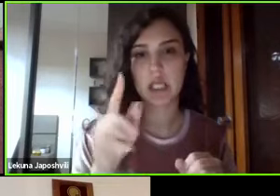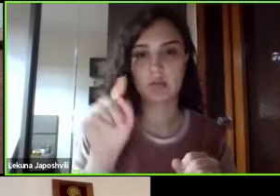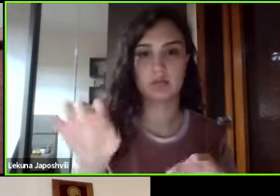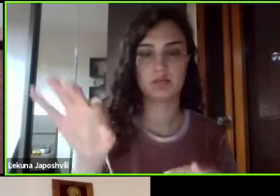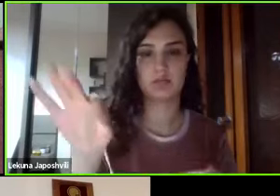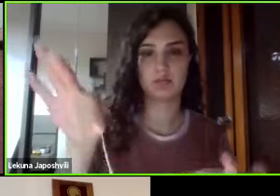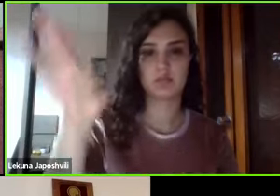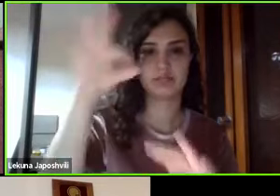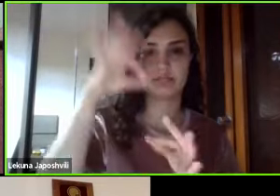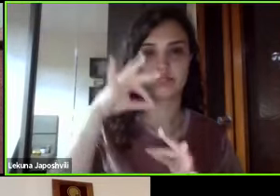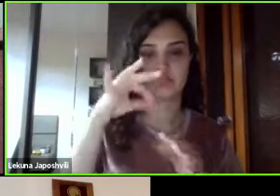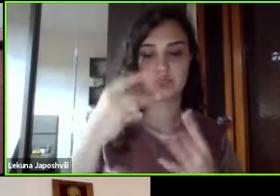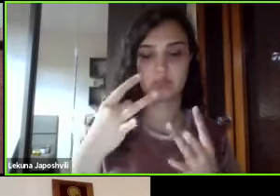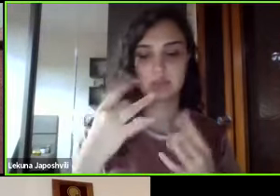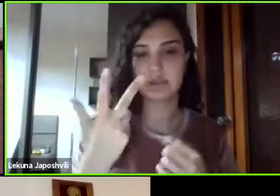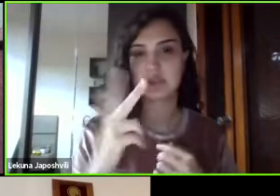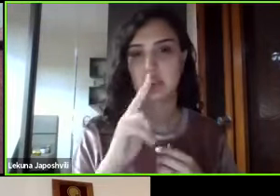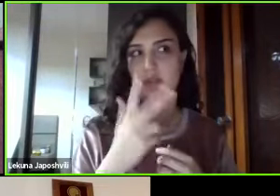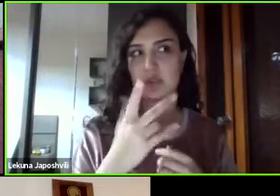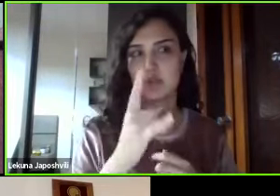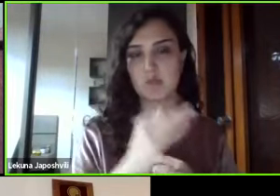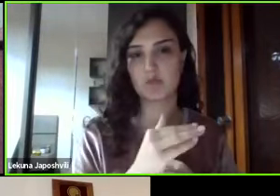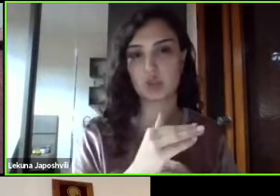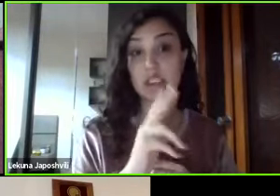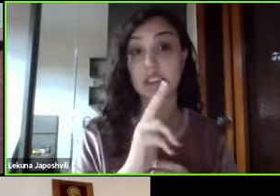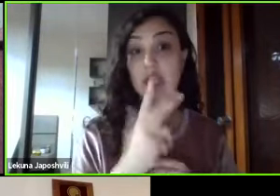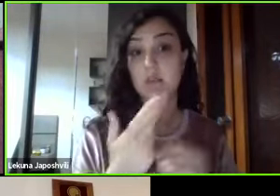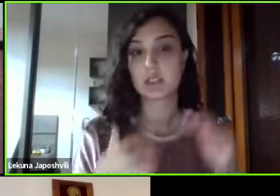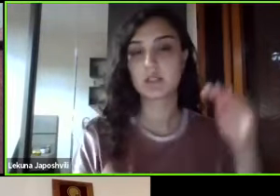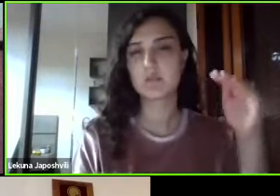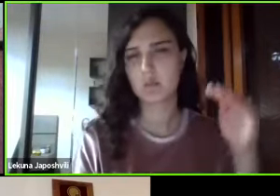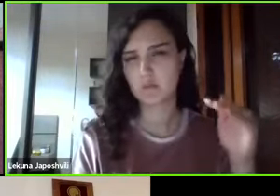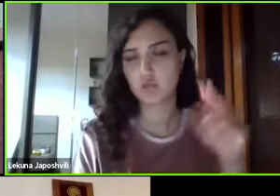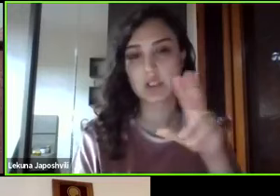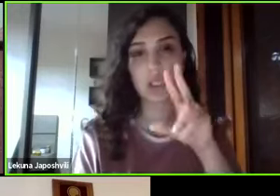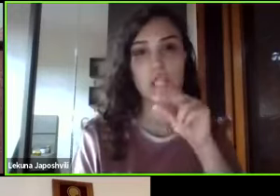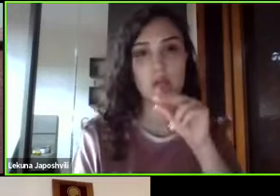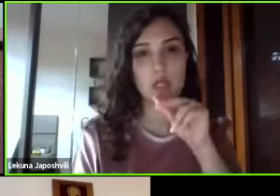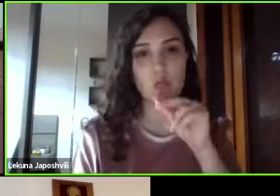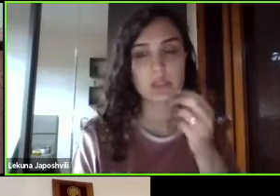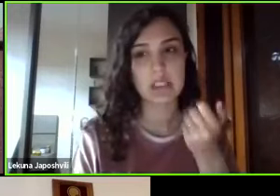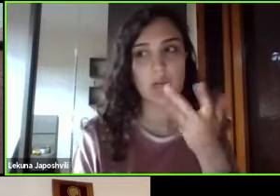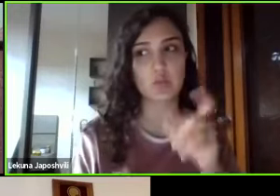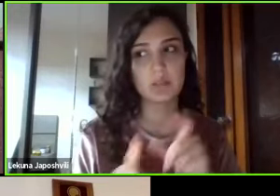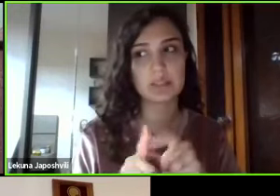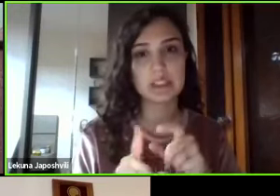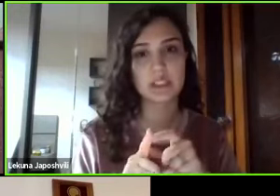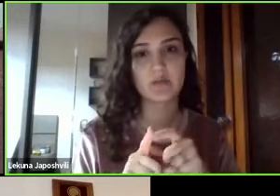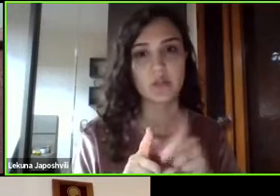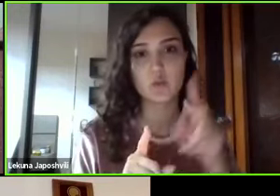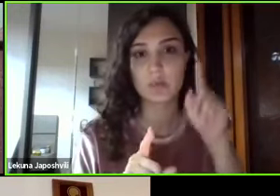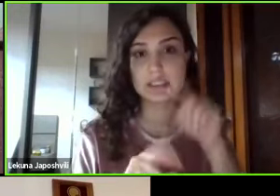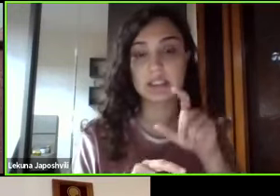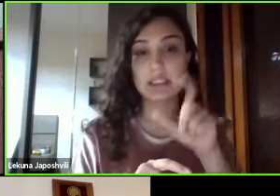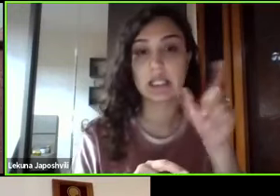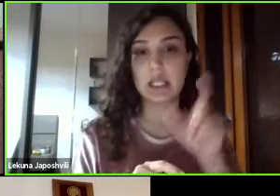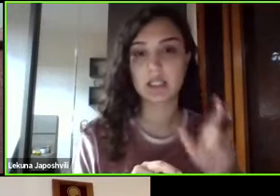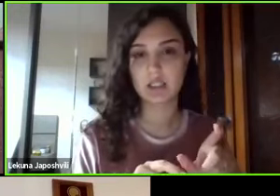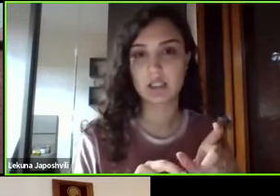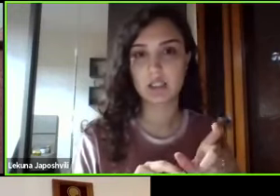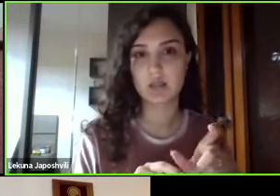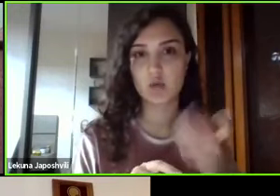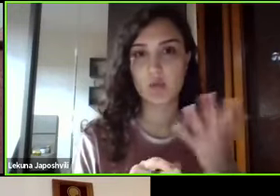3 წლის ბავშვმა, ანუ პრინციპში მა 3 წლის ბავშვი, რომელიც ლაპარაკობს რამოდენიმე სიტყვას, რომელიც იცის ლექსი,